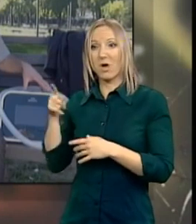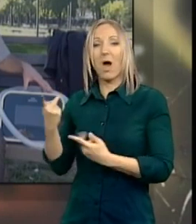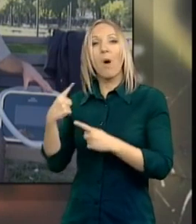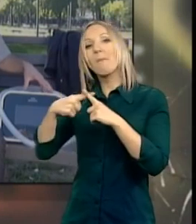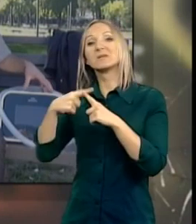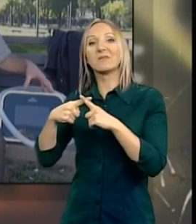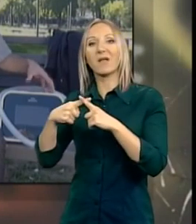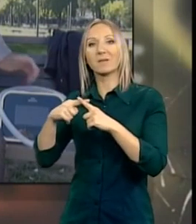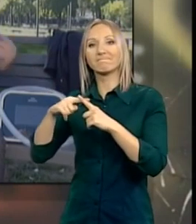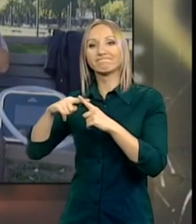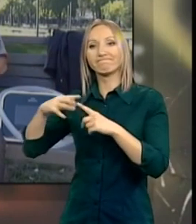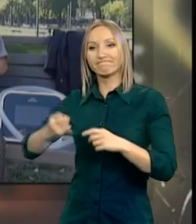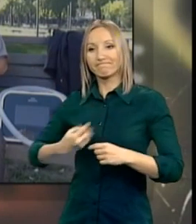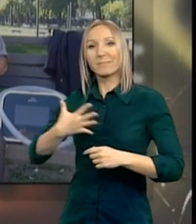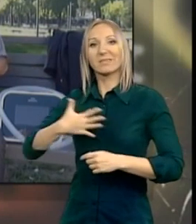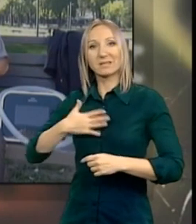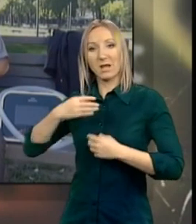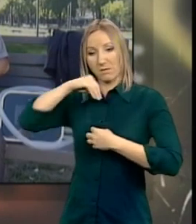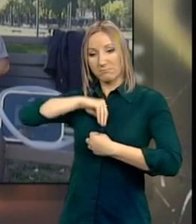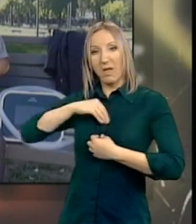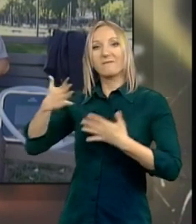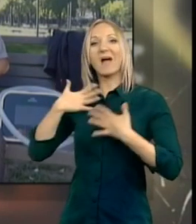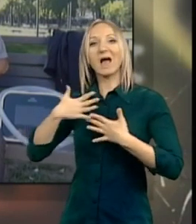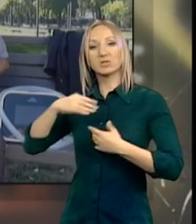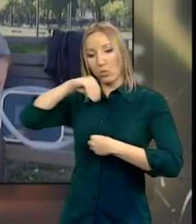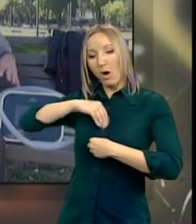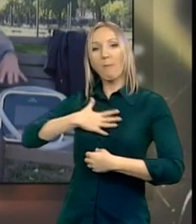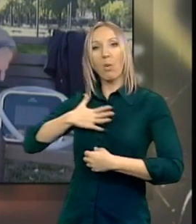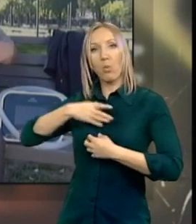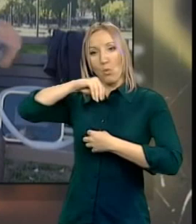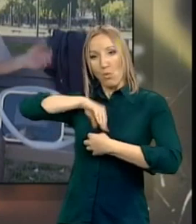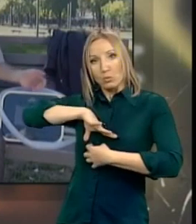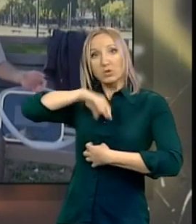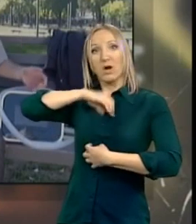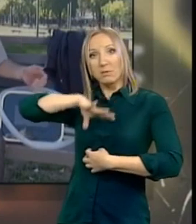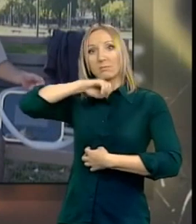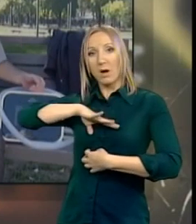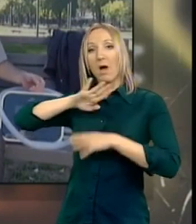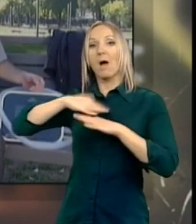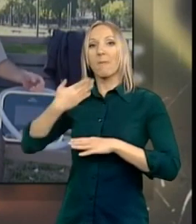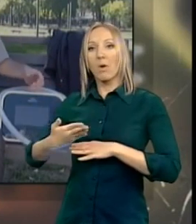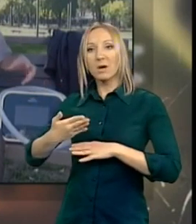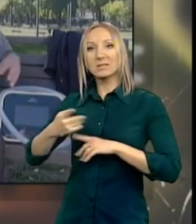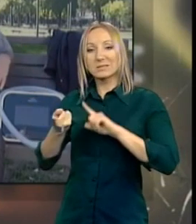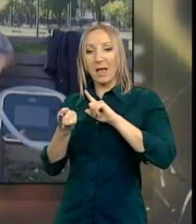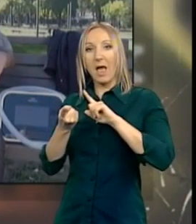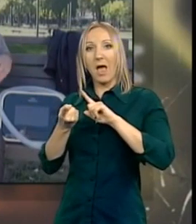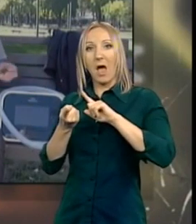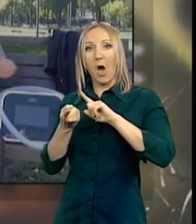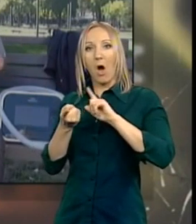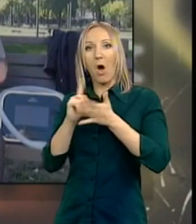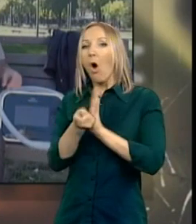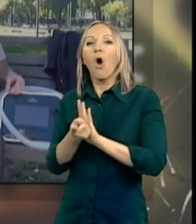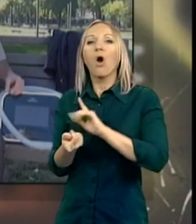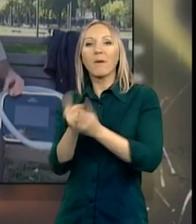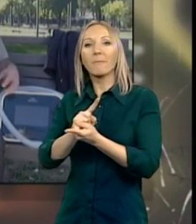pritisak, uduva pumpa vazduh u pluća, nakon toga nazal se promeni i stvori